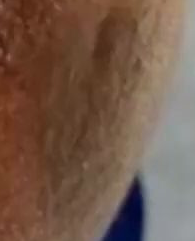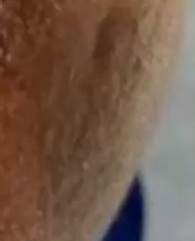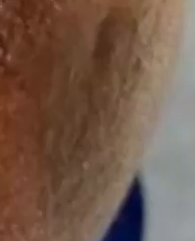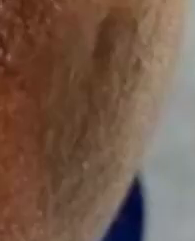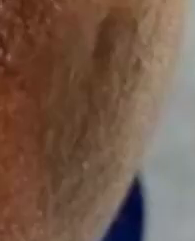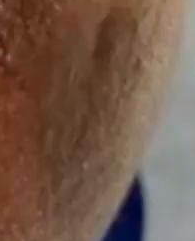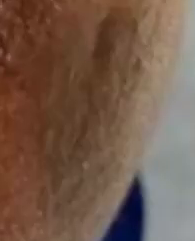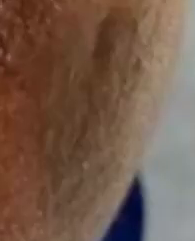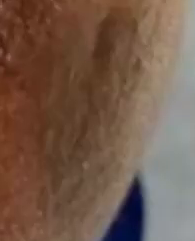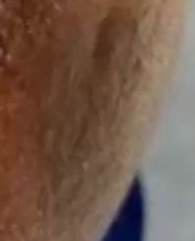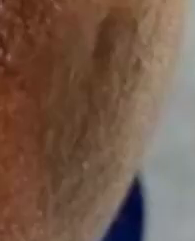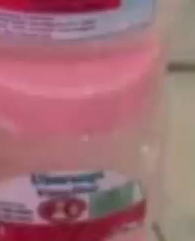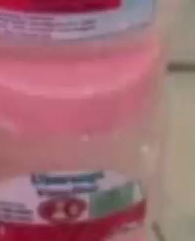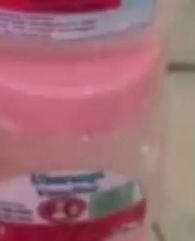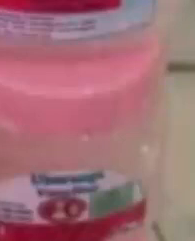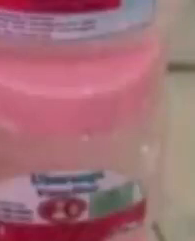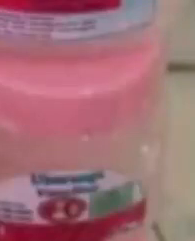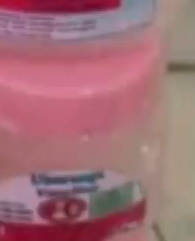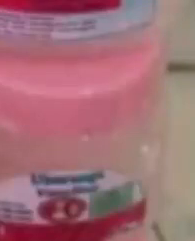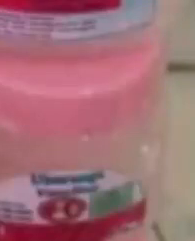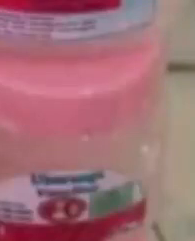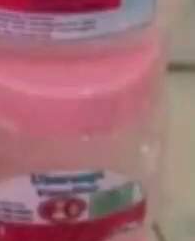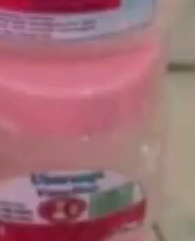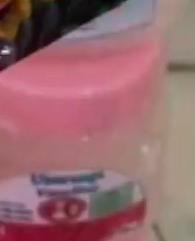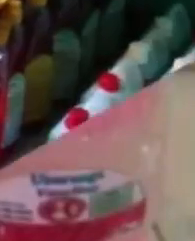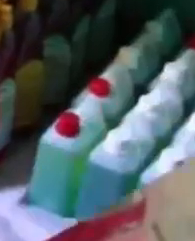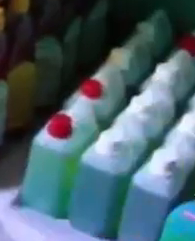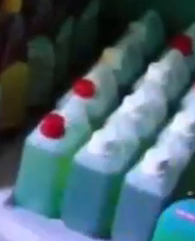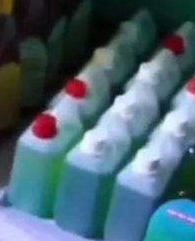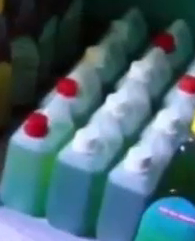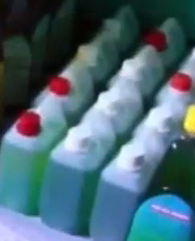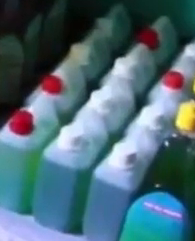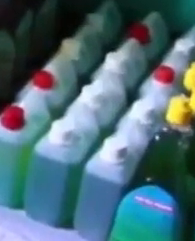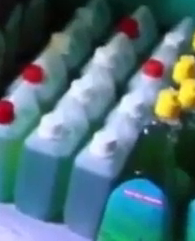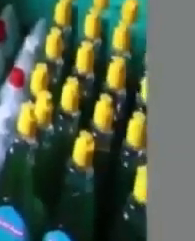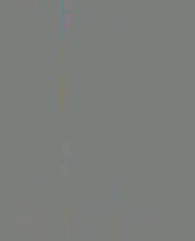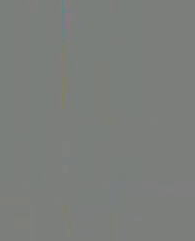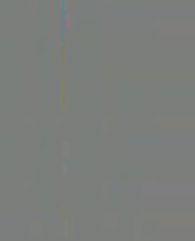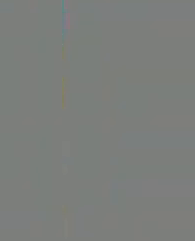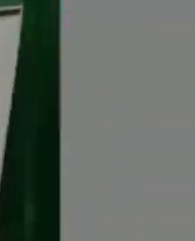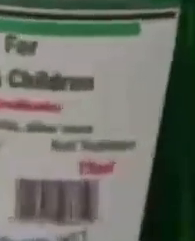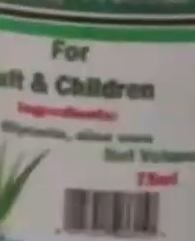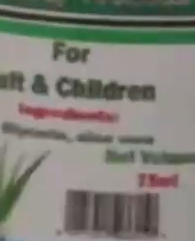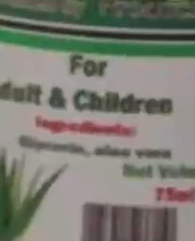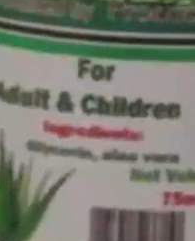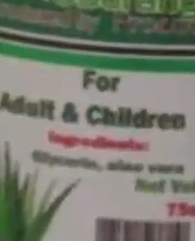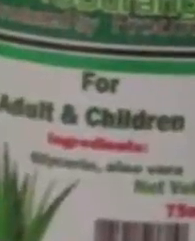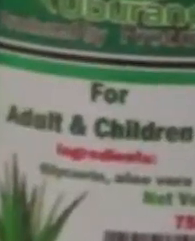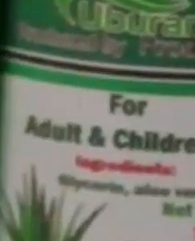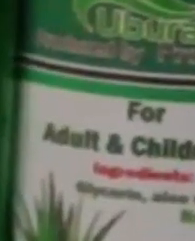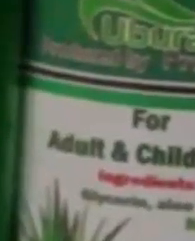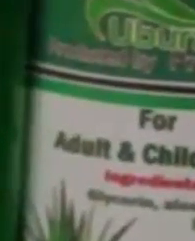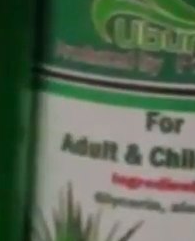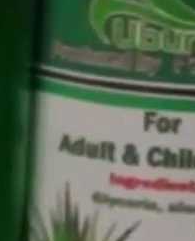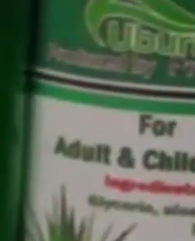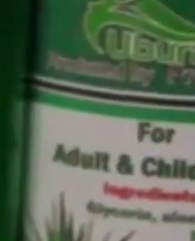ndetse akanarinda iminkanyari ku mubiri. Vaseline n'isabune y'amazi nabyo birahari. Dore glycerine nyayo wafunguza amavuta